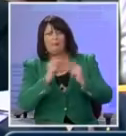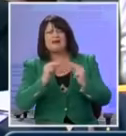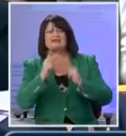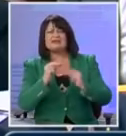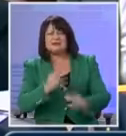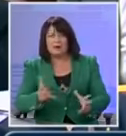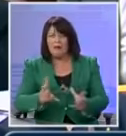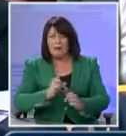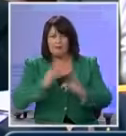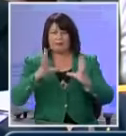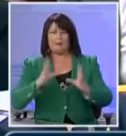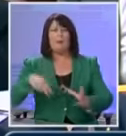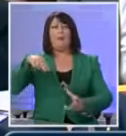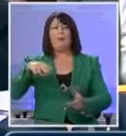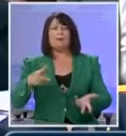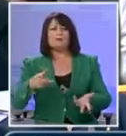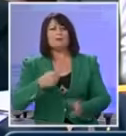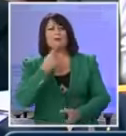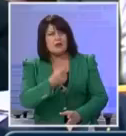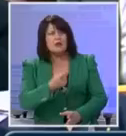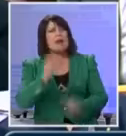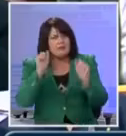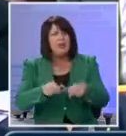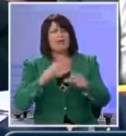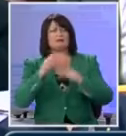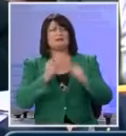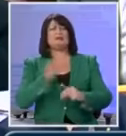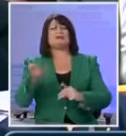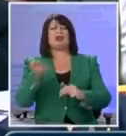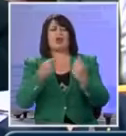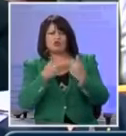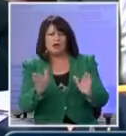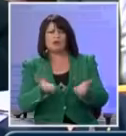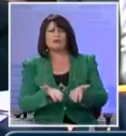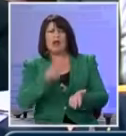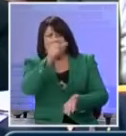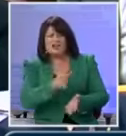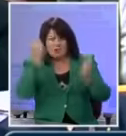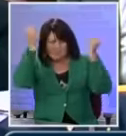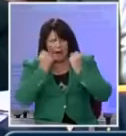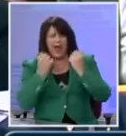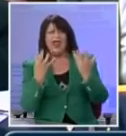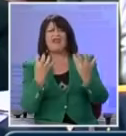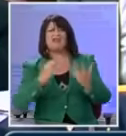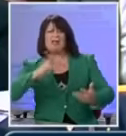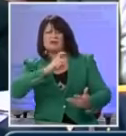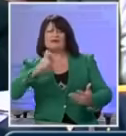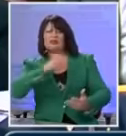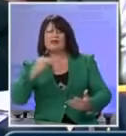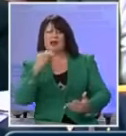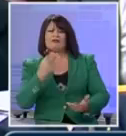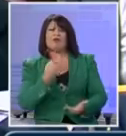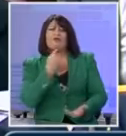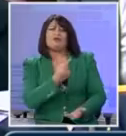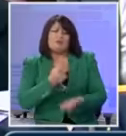και πεταχτήκαμε ξαφνικά σα που σας είπα να ανοίξει η συζήτηση για το χρέος γιατί εσείς μας σώσατε άλλα 90 δις και είμαστε μαζί σας αυτό